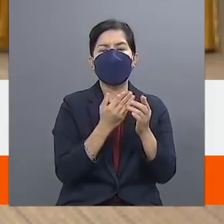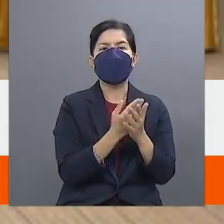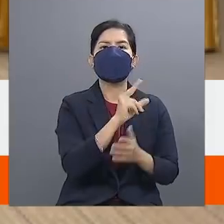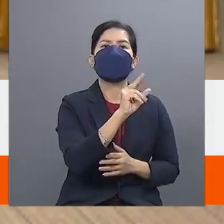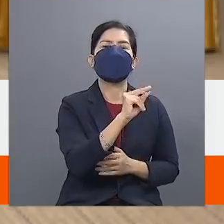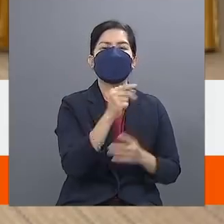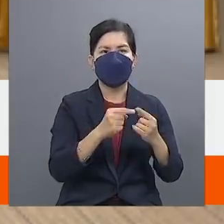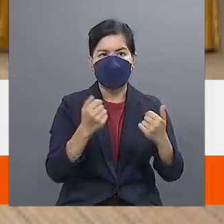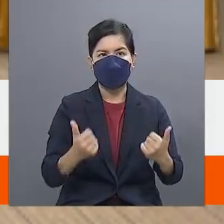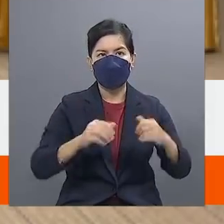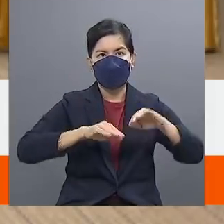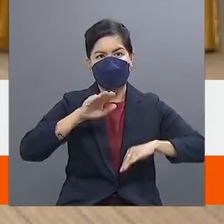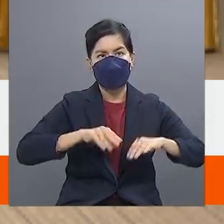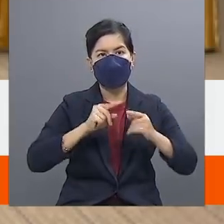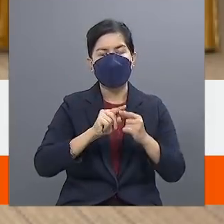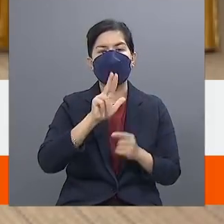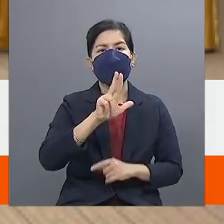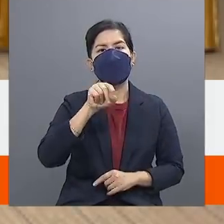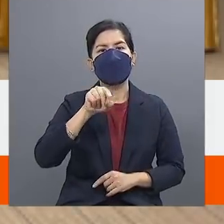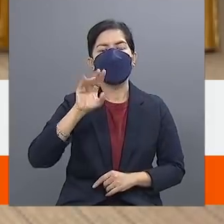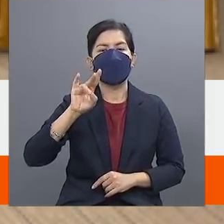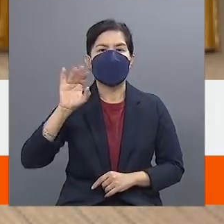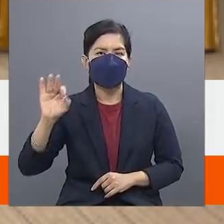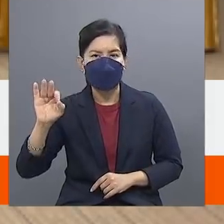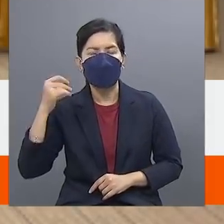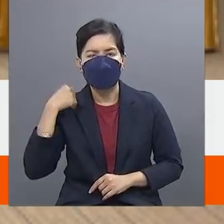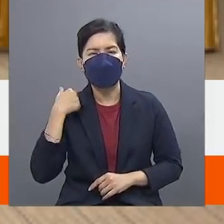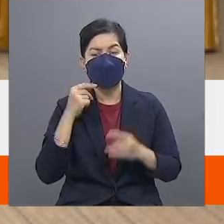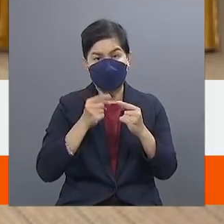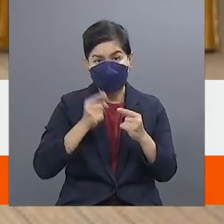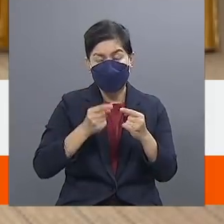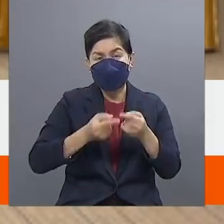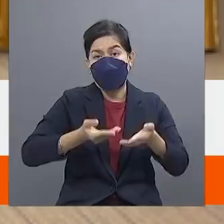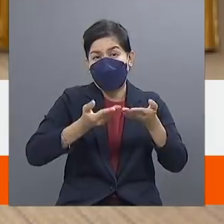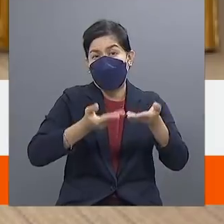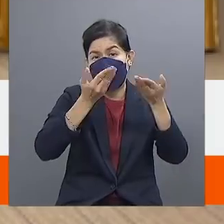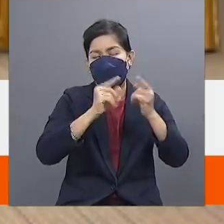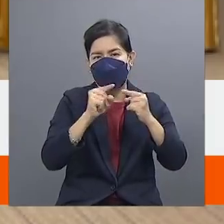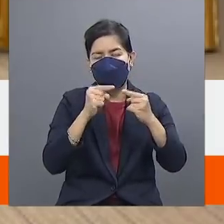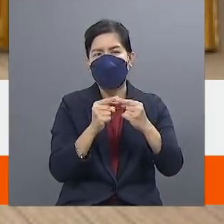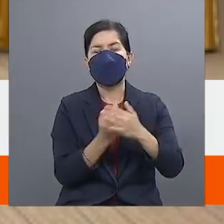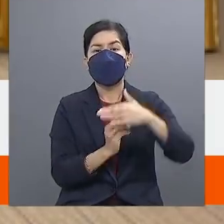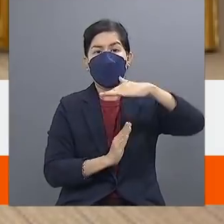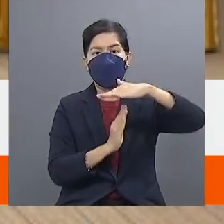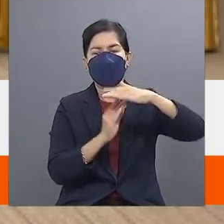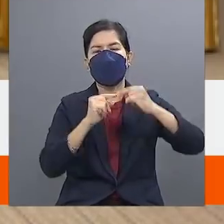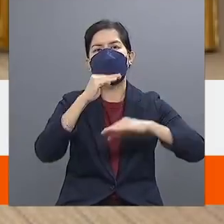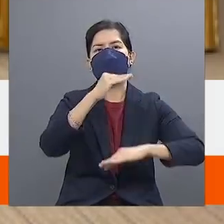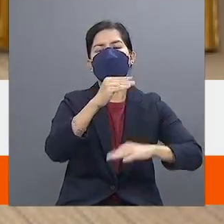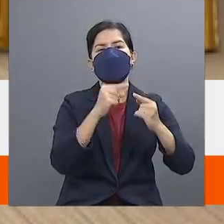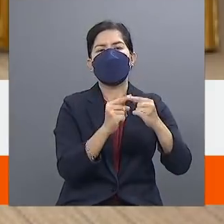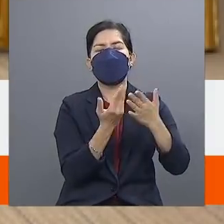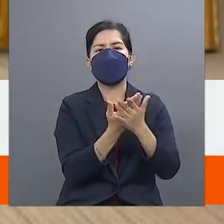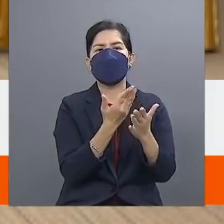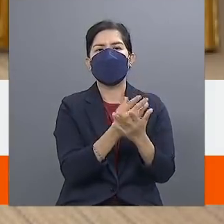าทคือตรึงไว้จากราคาจริงเนี่ยแค่30เนี่ยยังเกือบ4บาทใน